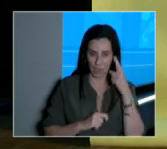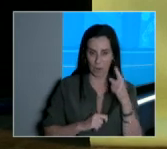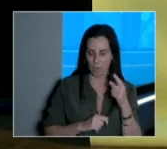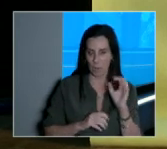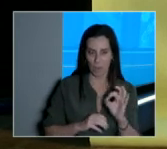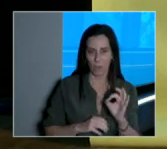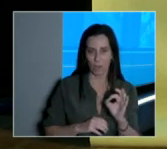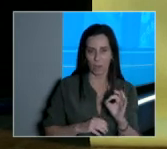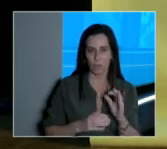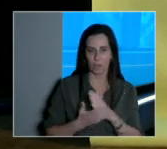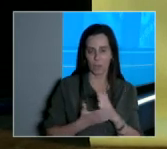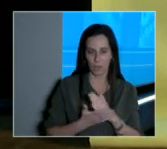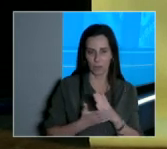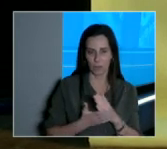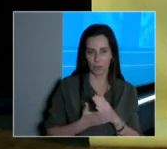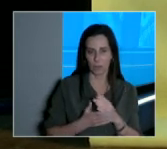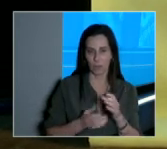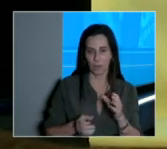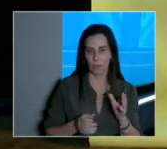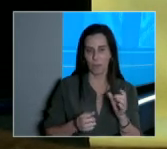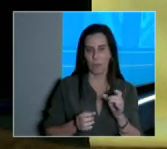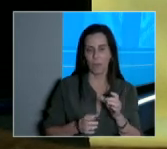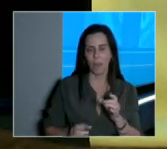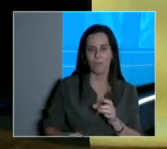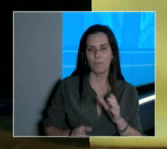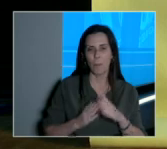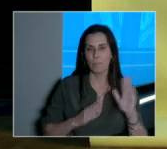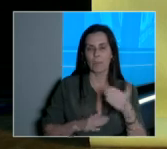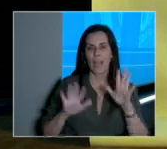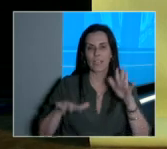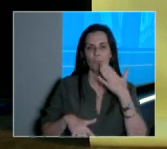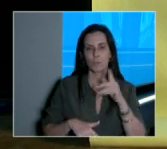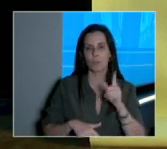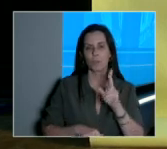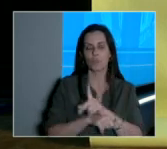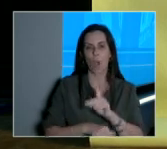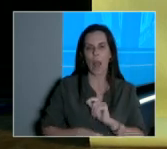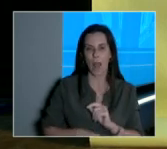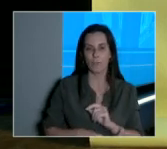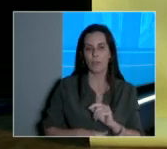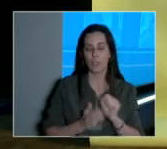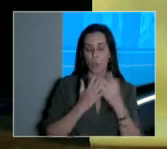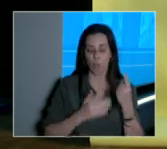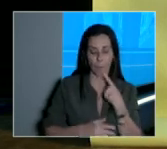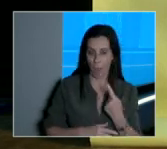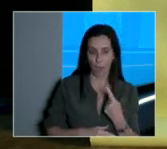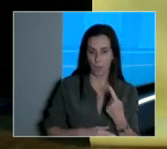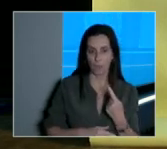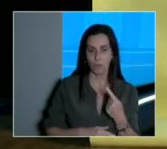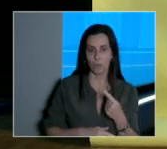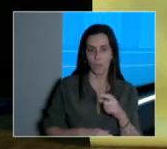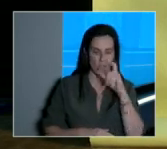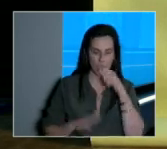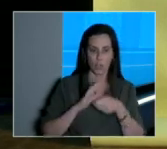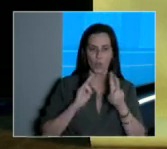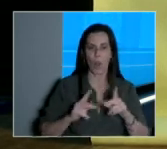מהקצה לקצה, והחליט לגרש 10,000 יהודים מביתם, עיתונאי אחד אמר שצריך לשמור עליו כמו על אתרוג. עיתונאי אחר בא ואמר